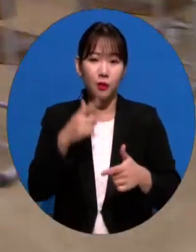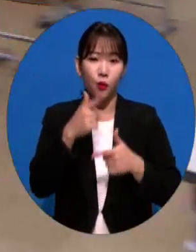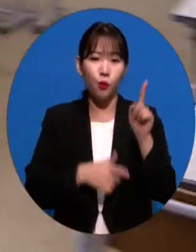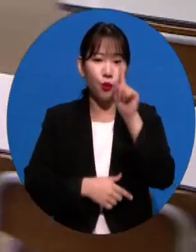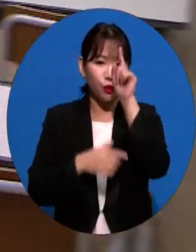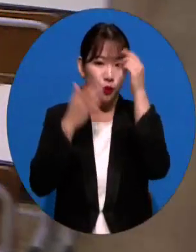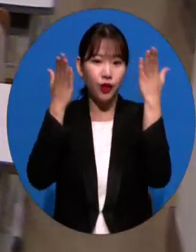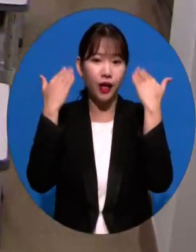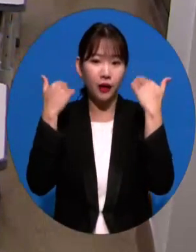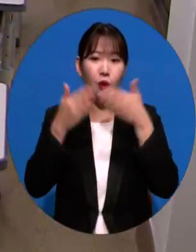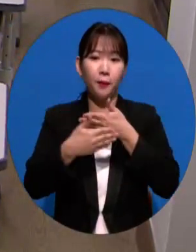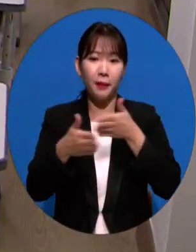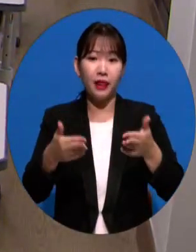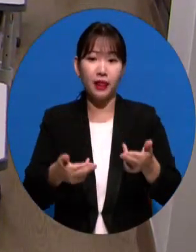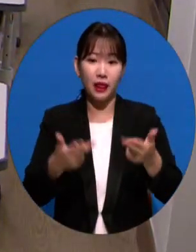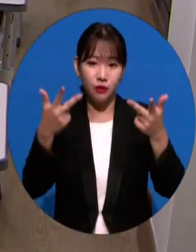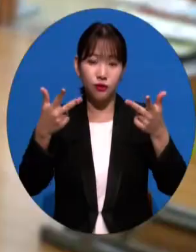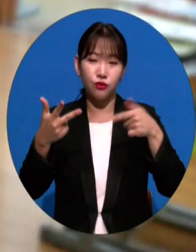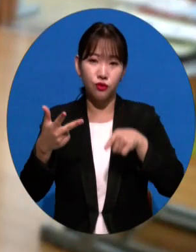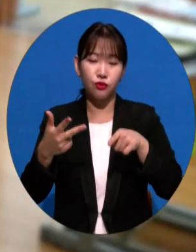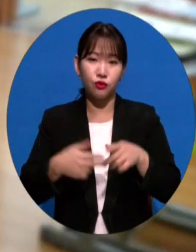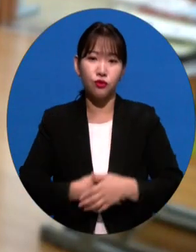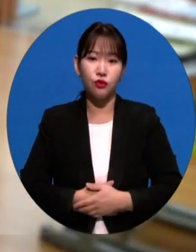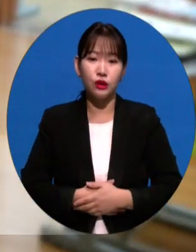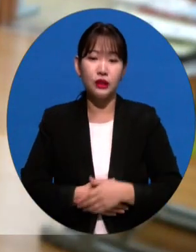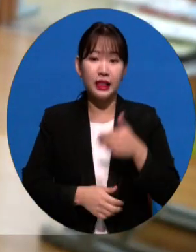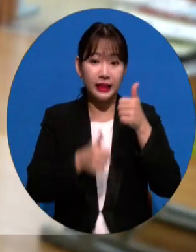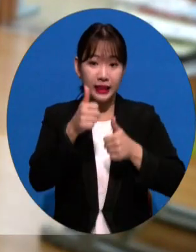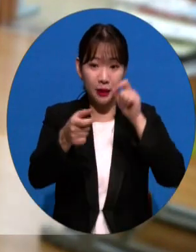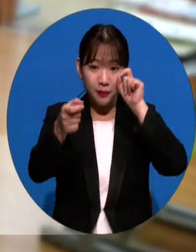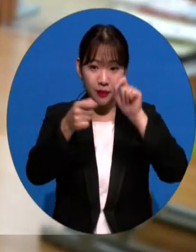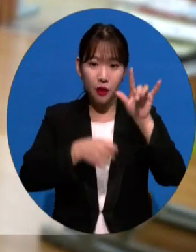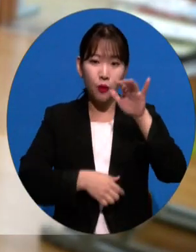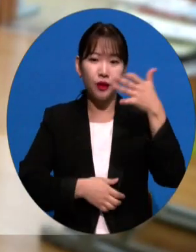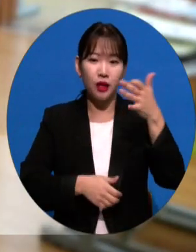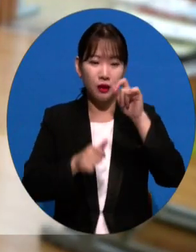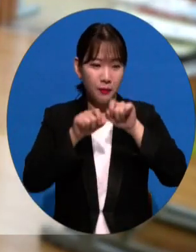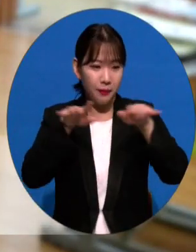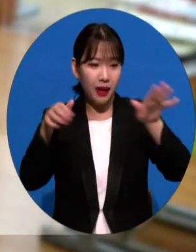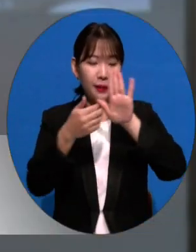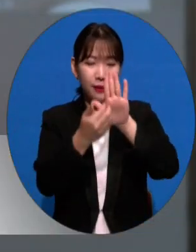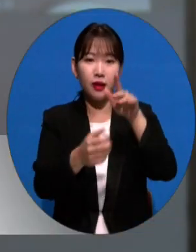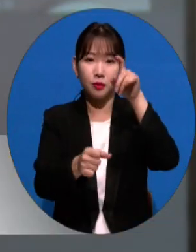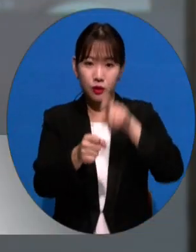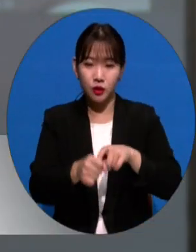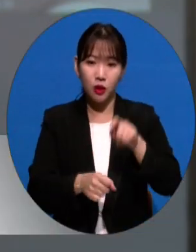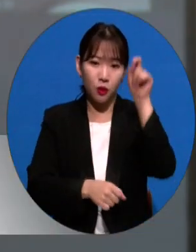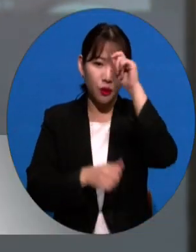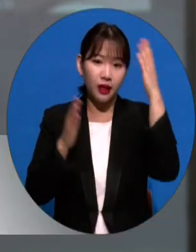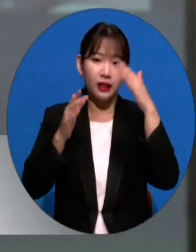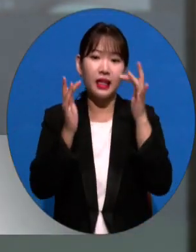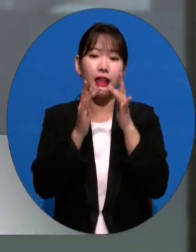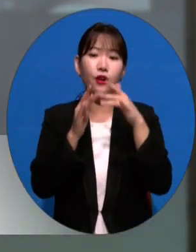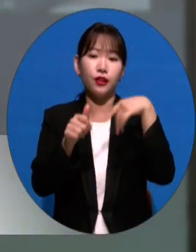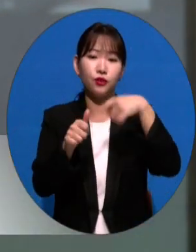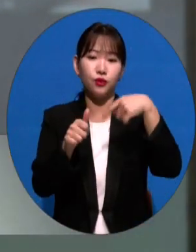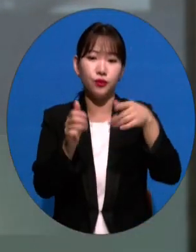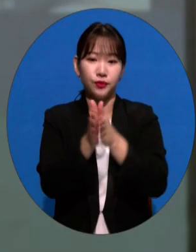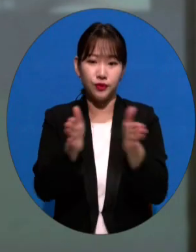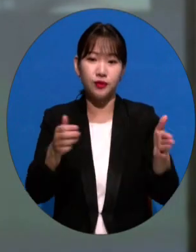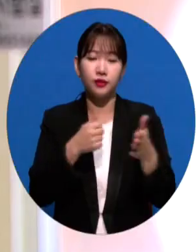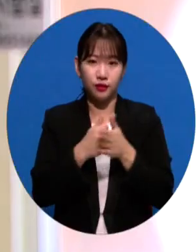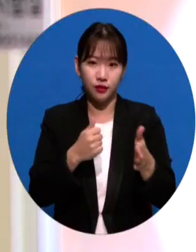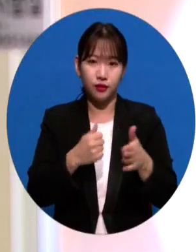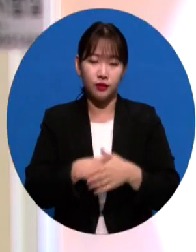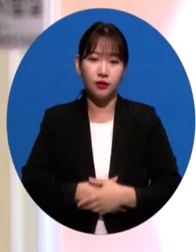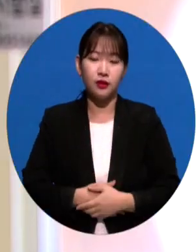목포의 한 고등학교 교실이 텅 비었습니다. 수능을 앞두고 코로나19 확산을 막기 위해 고등학생들이 원격 수업에 들어갔기